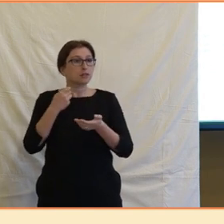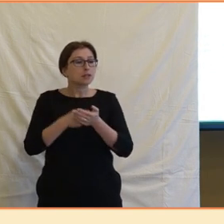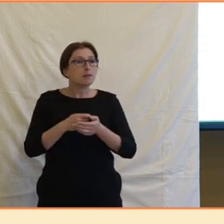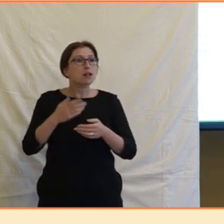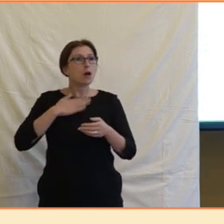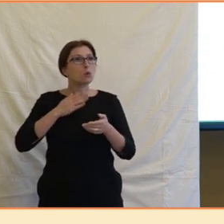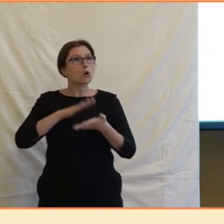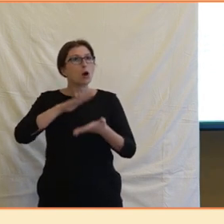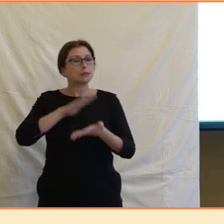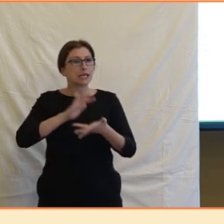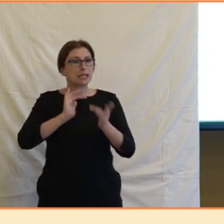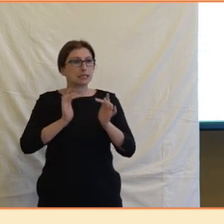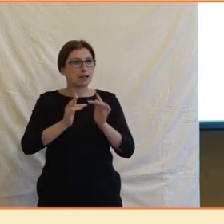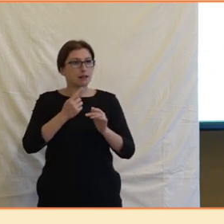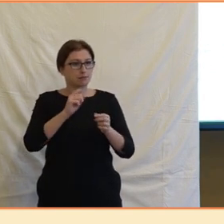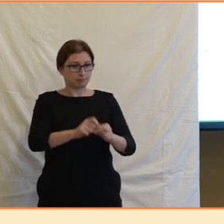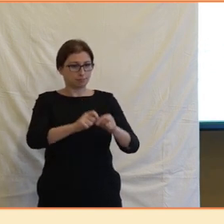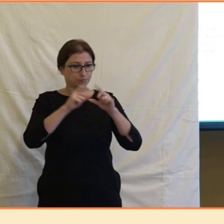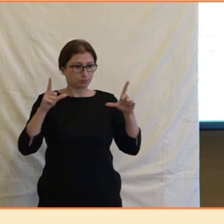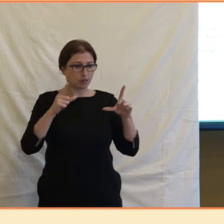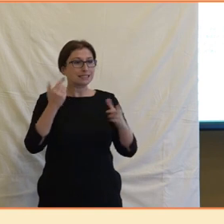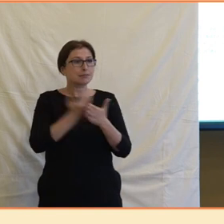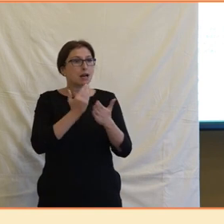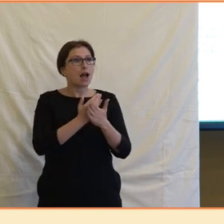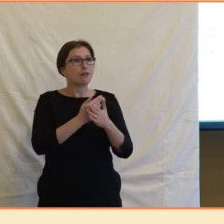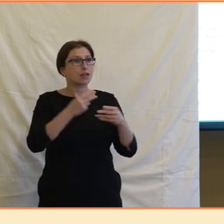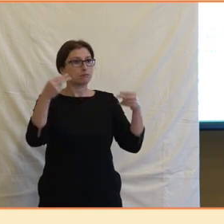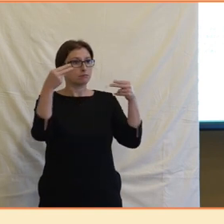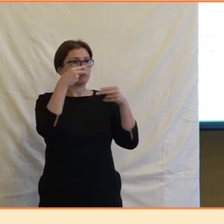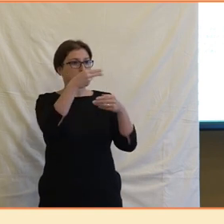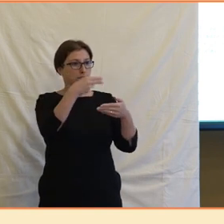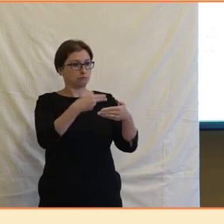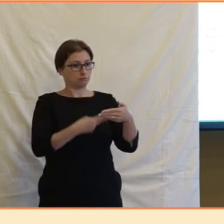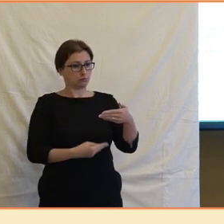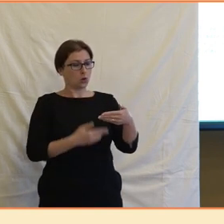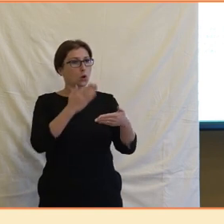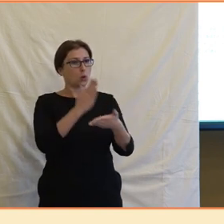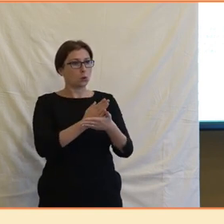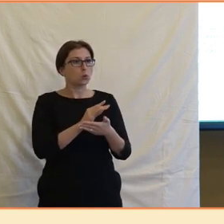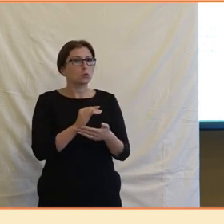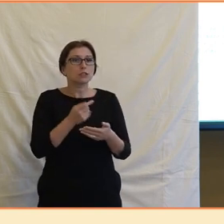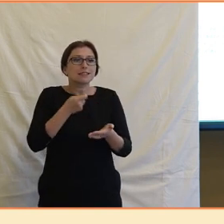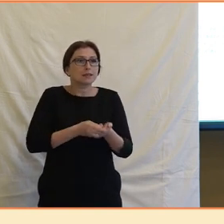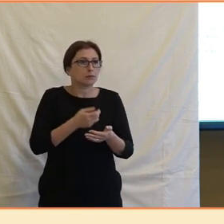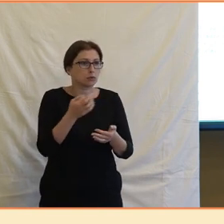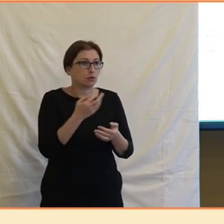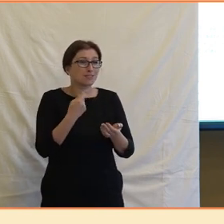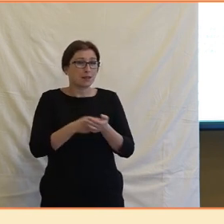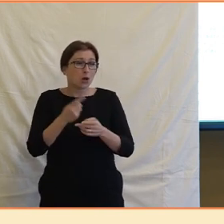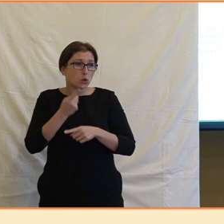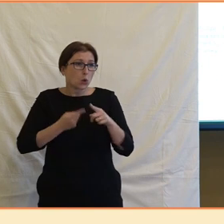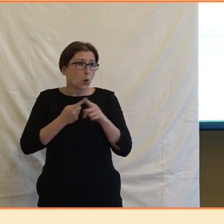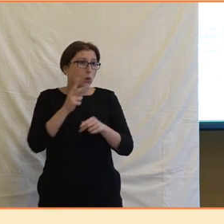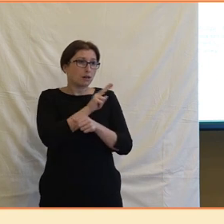který uvidí, jaké budou zprávy, které uvidí. A také se můžeme bavit o absenci transparentnosti